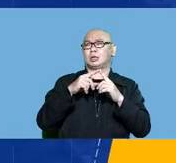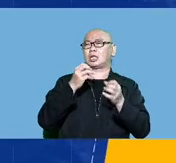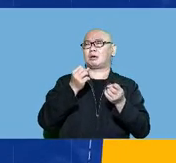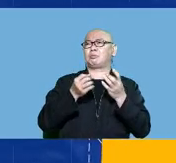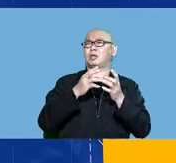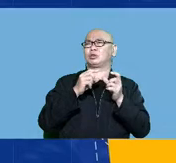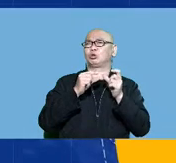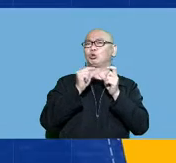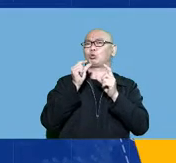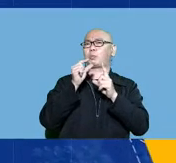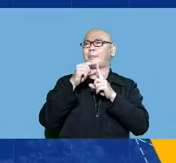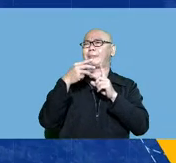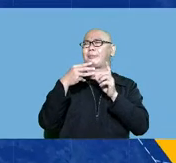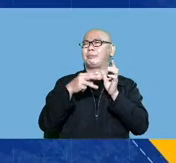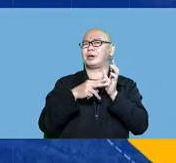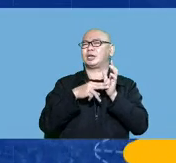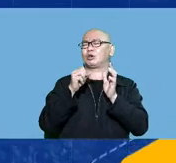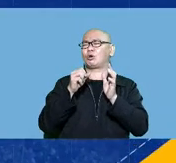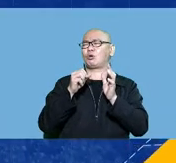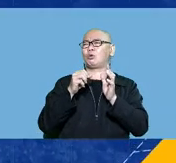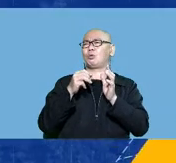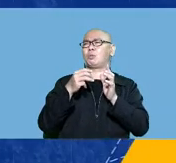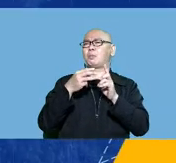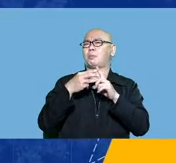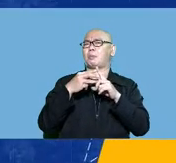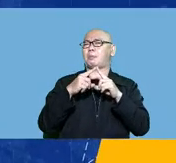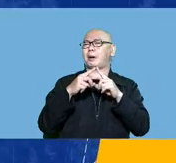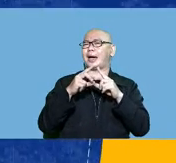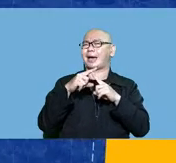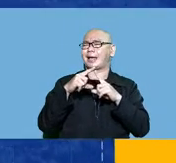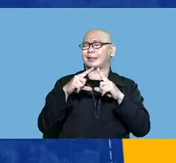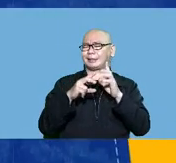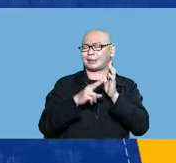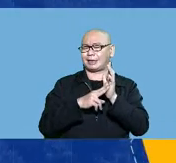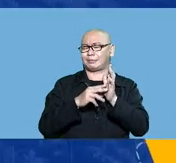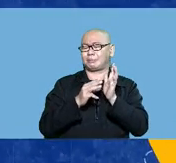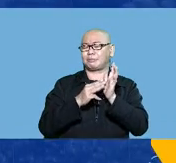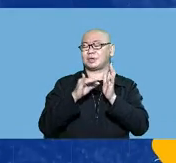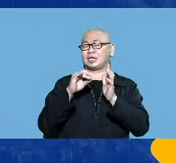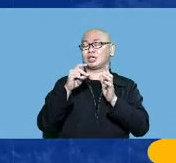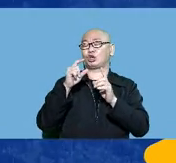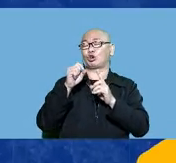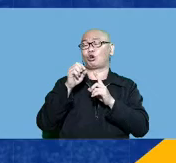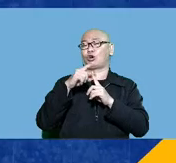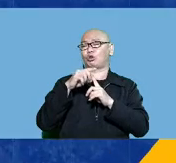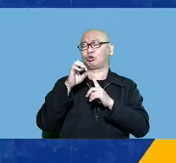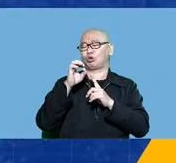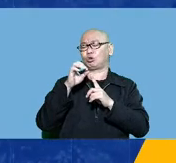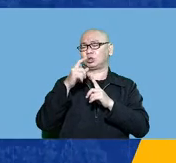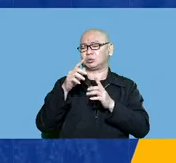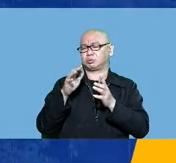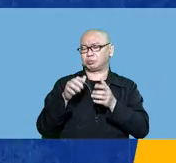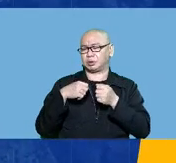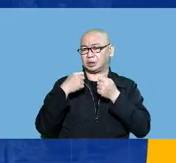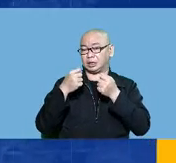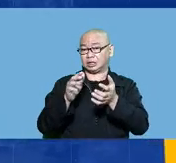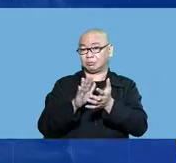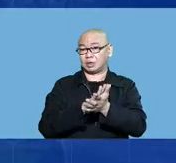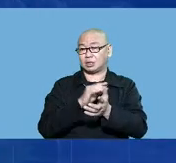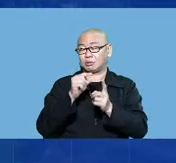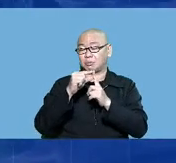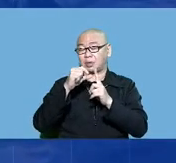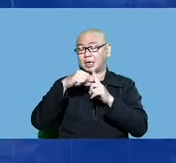Batan Miroto, dan yang lain. Ini memberikan kesempatan kepada PKL untuk bisa menjalankan bisnis dengan